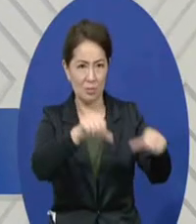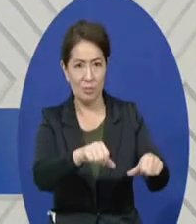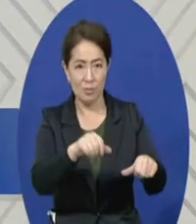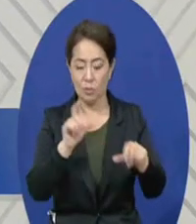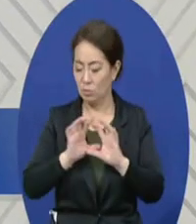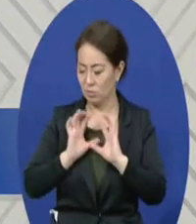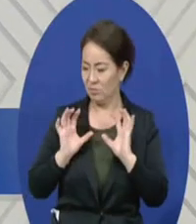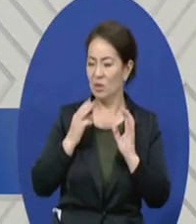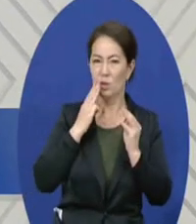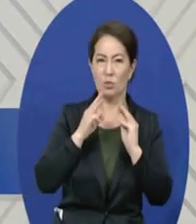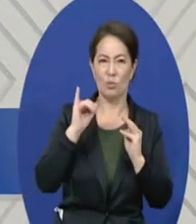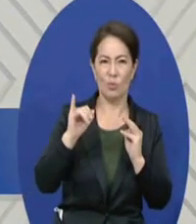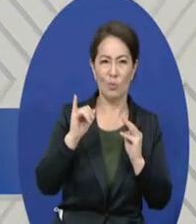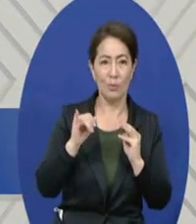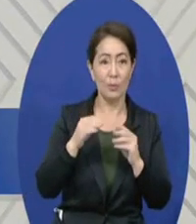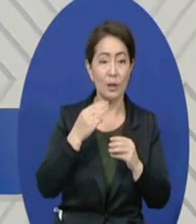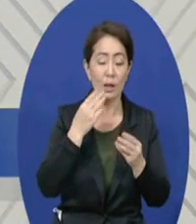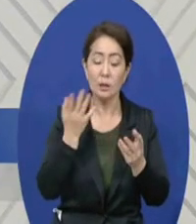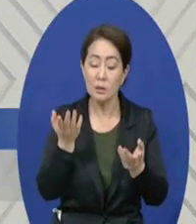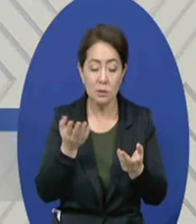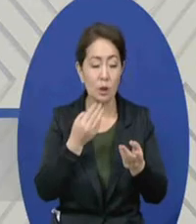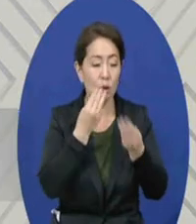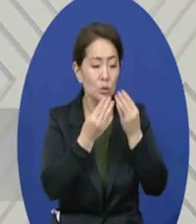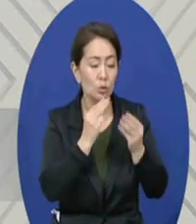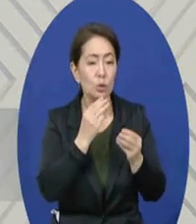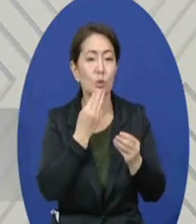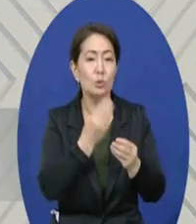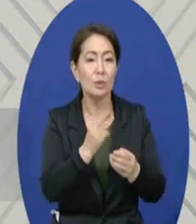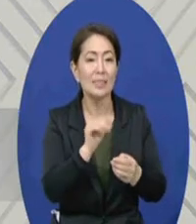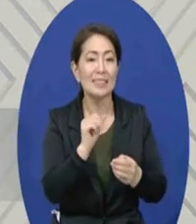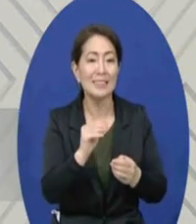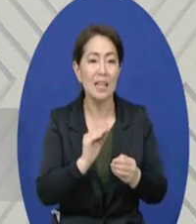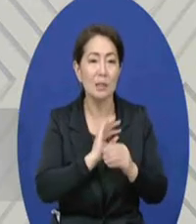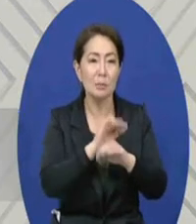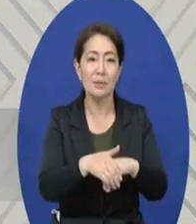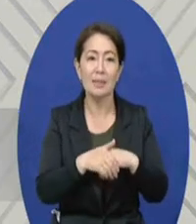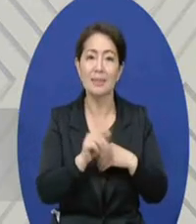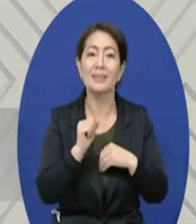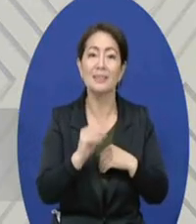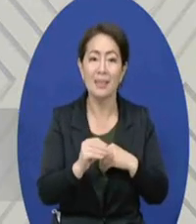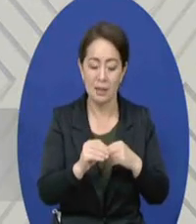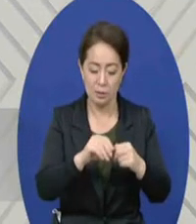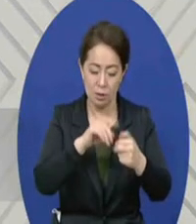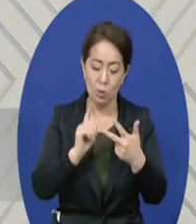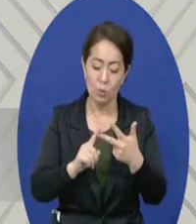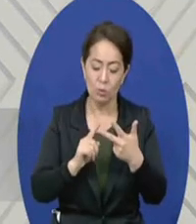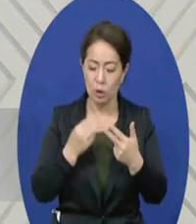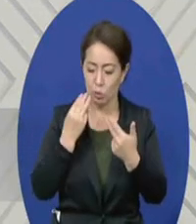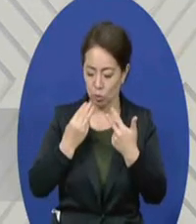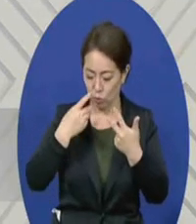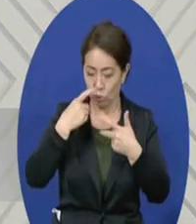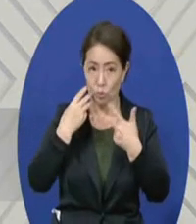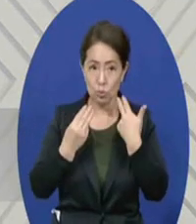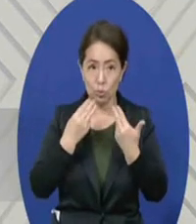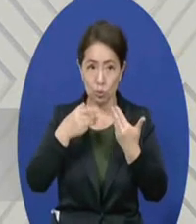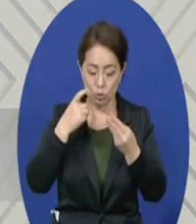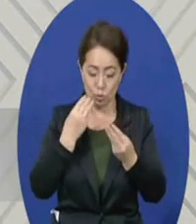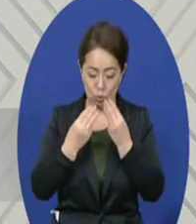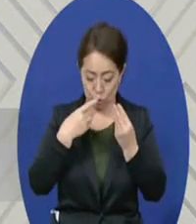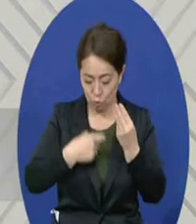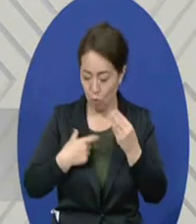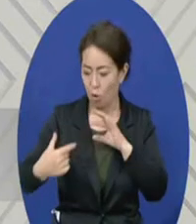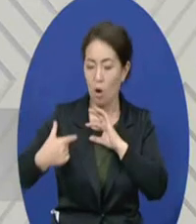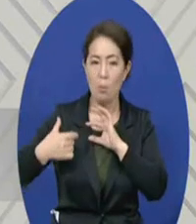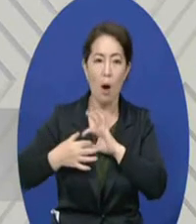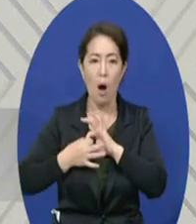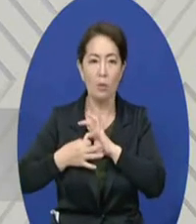шударга болгох вэ? Хоёрдугаарт нь тийм үү шүүхийг яаж тийм үү бие даасан болгох вэ? За гуравдугаарт нь тийм үү шүүгчийг яаж тийм үү хараат бусаар үйл